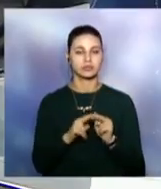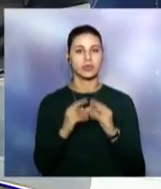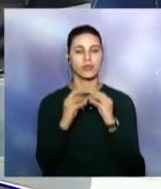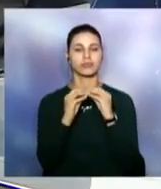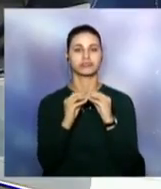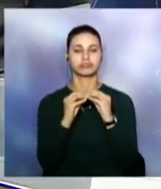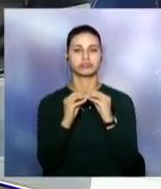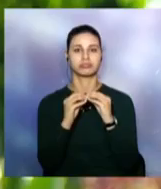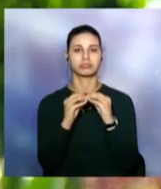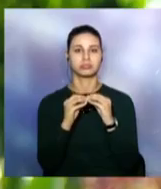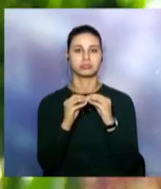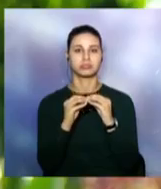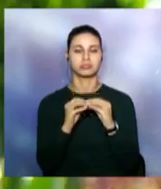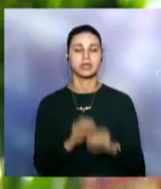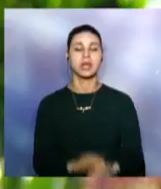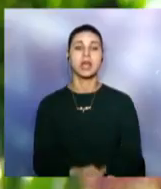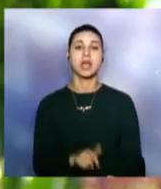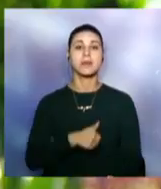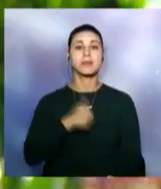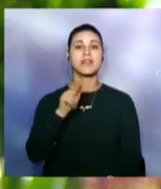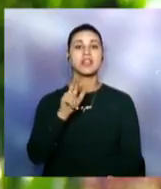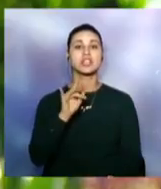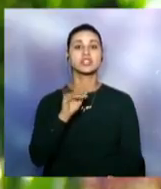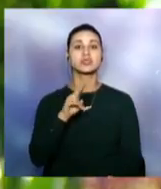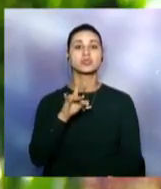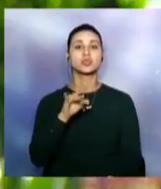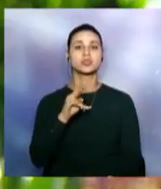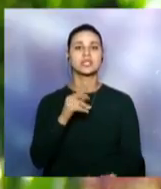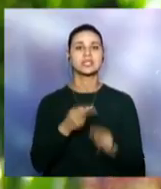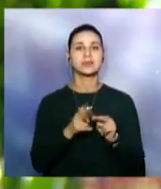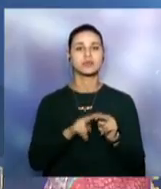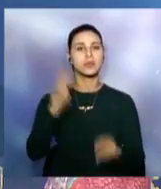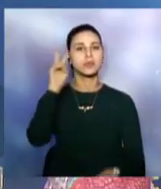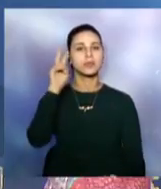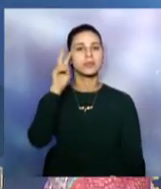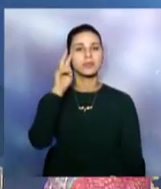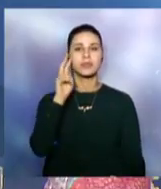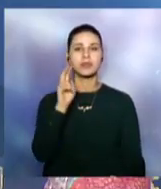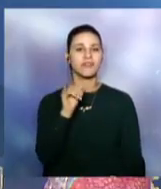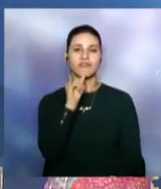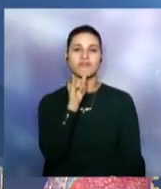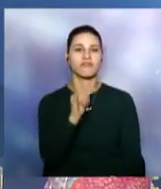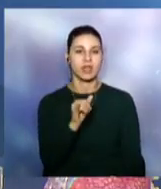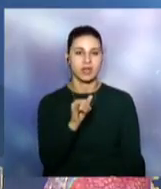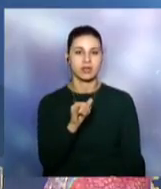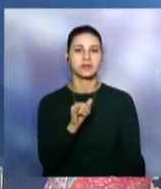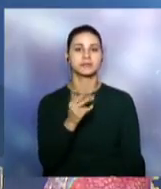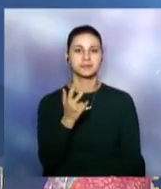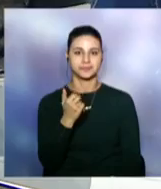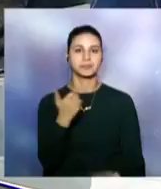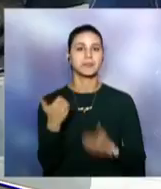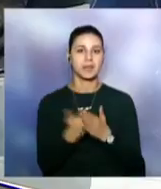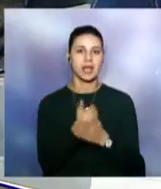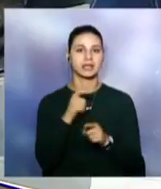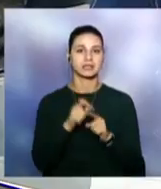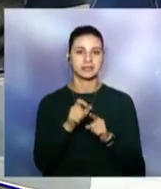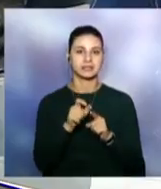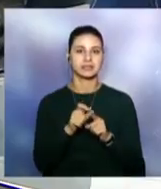არარსებობის გამო და გინშპრუნგი არის აგანგლიოზური ზონის არარსებობის გამო, რომელიც იწვევს გავალალზონის მარფორმაციებს თან დაკავშირებით. ახალი